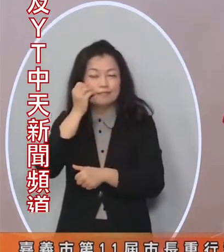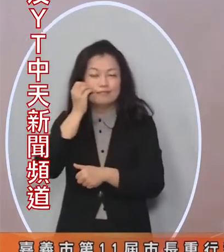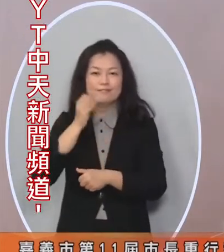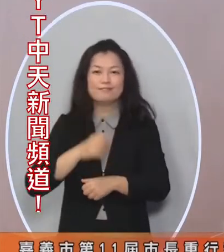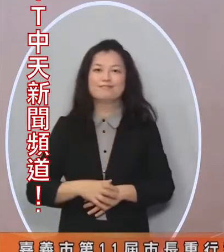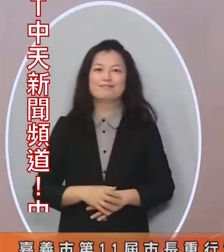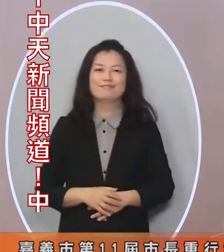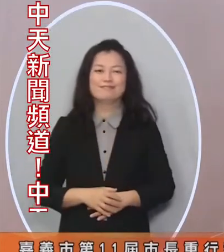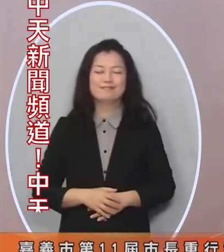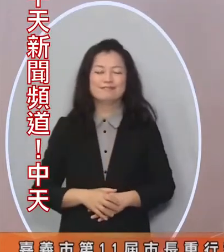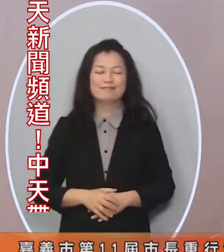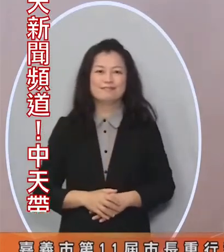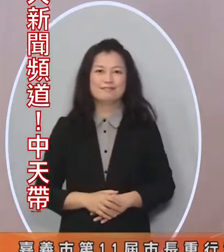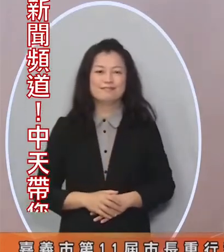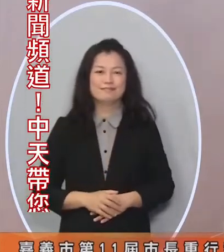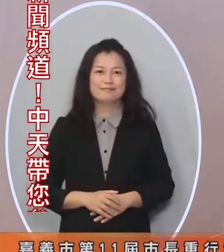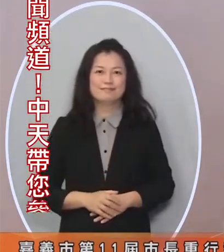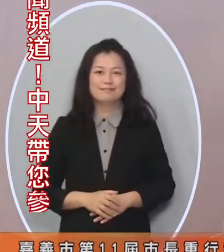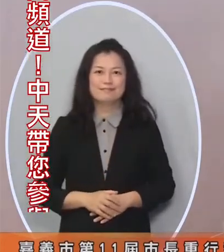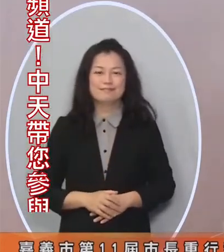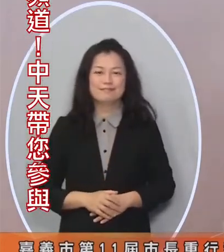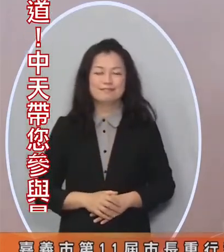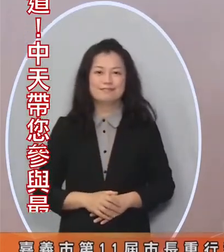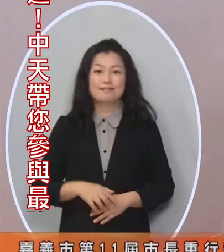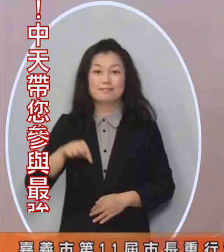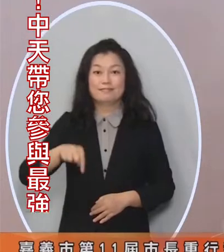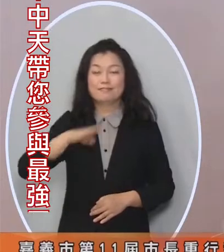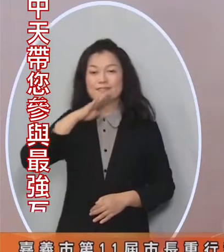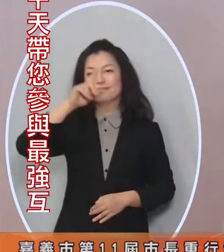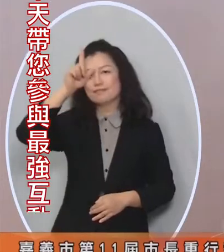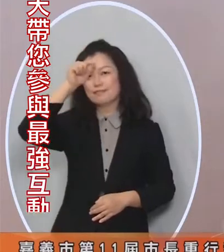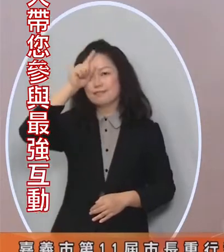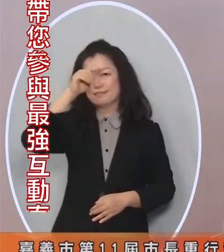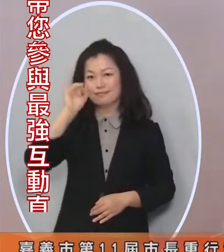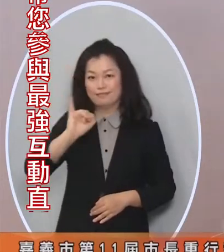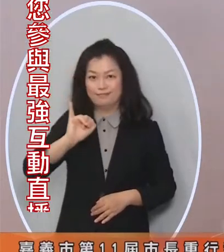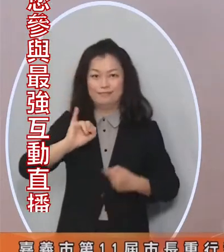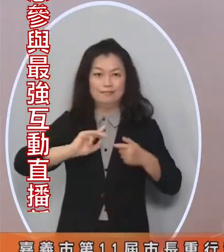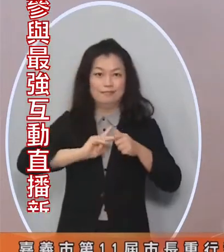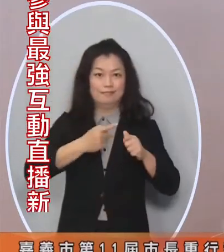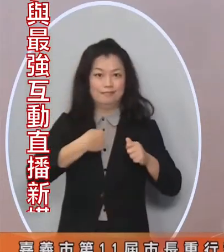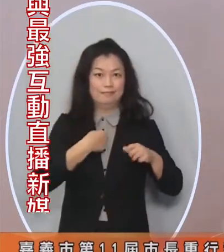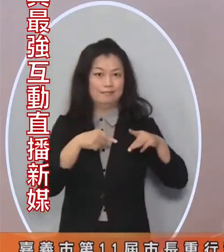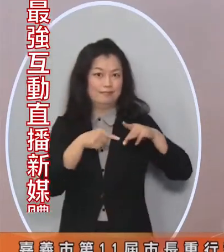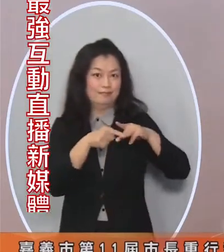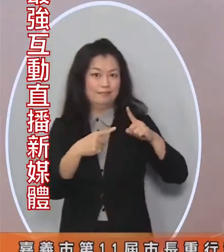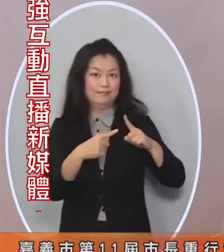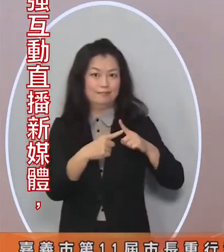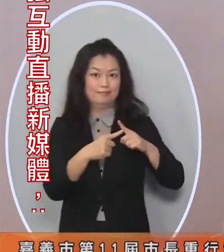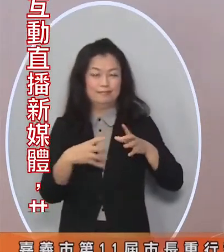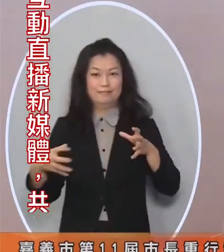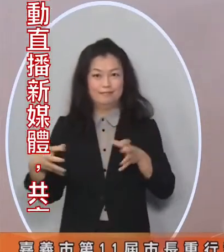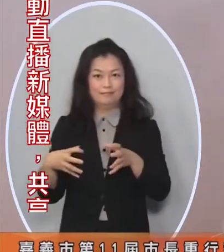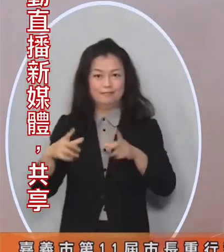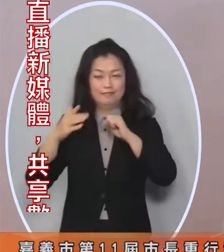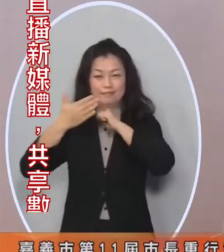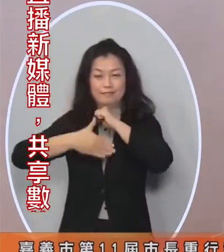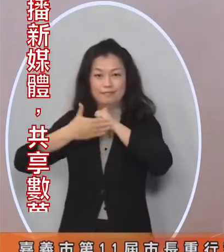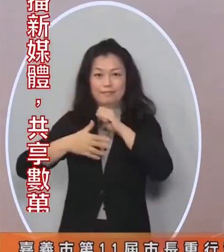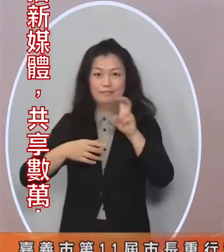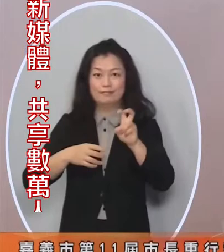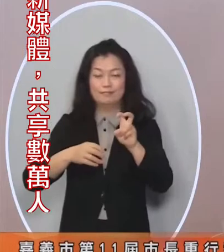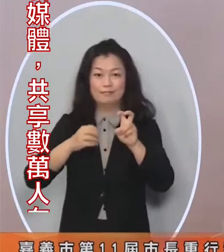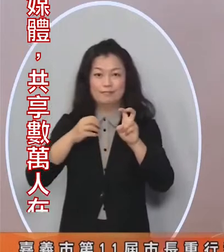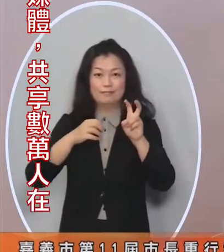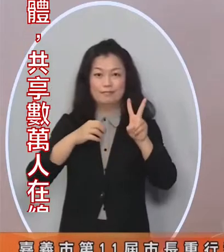啊，这个看清楚一点哈，这个是黄敏惠跟财神总统我本人。各位，这张照片是我2006年环